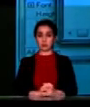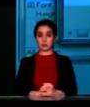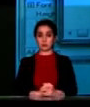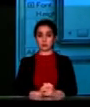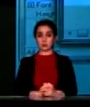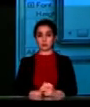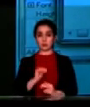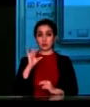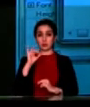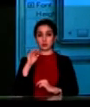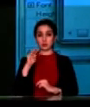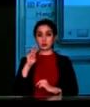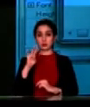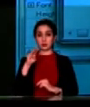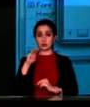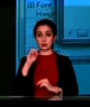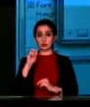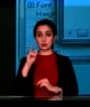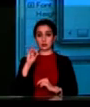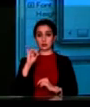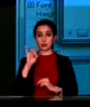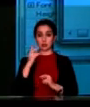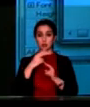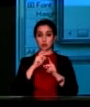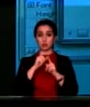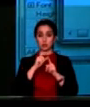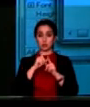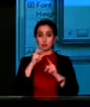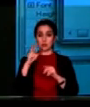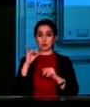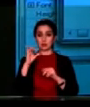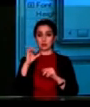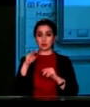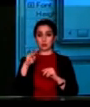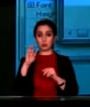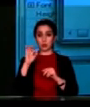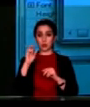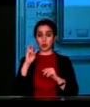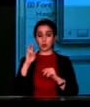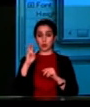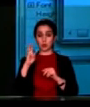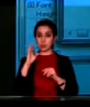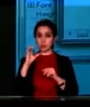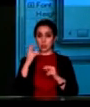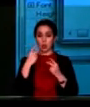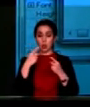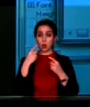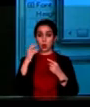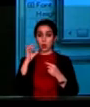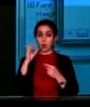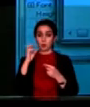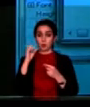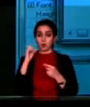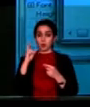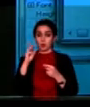Integer so'zi bilan, demak, tavsifladik va list box obyektini 0 dan